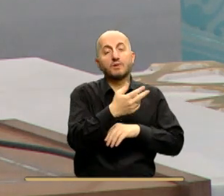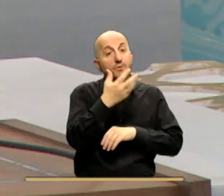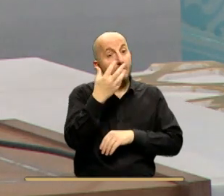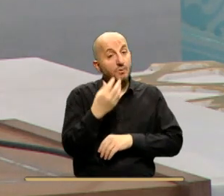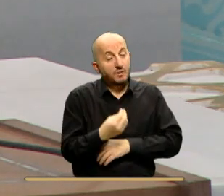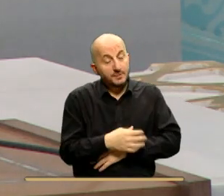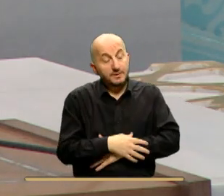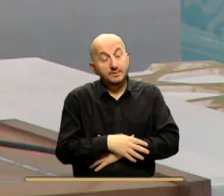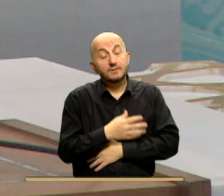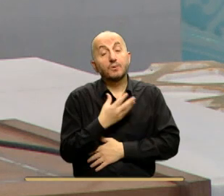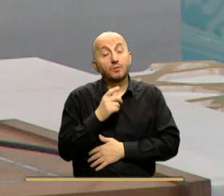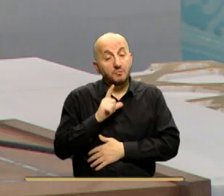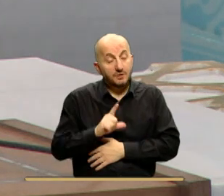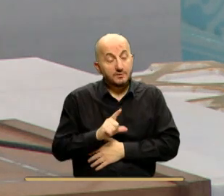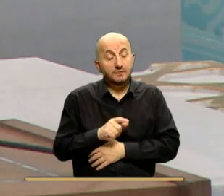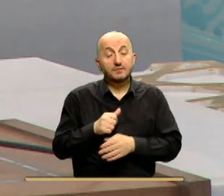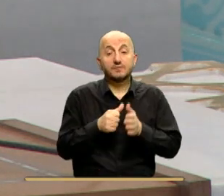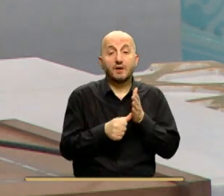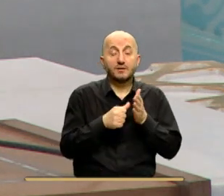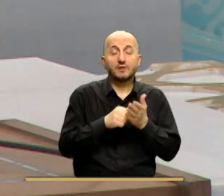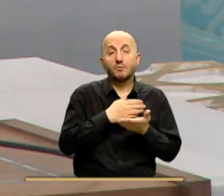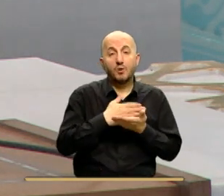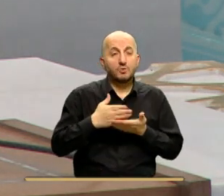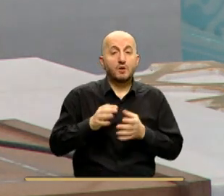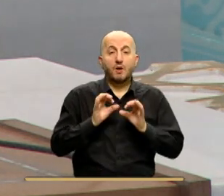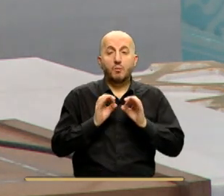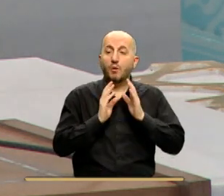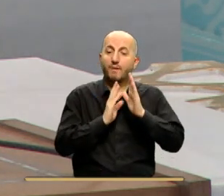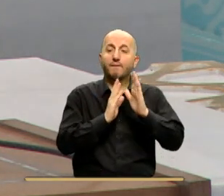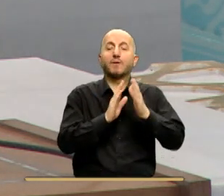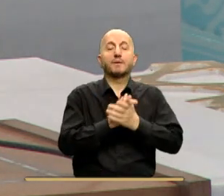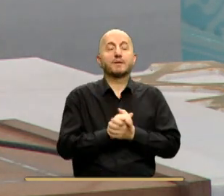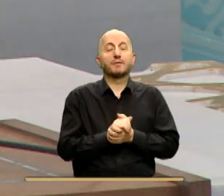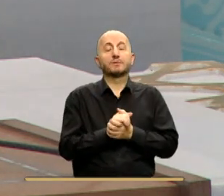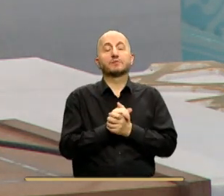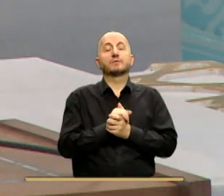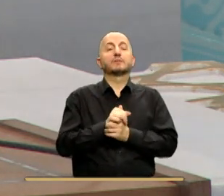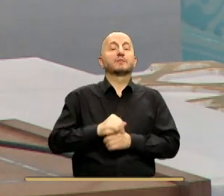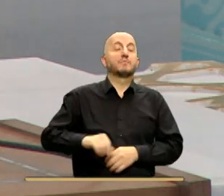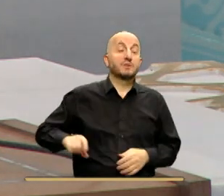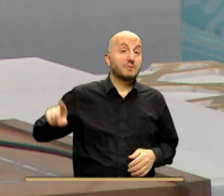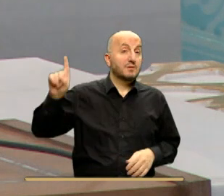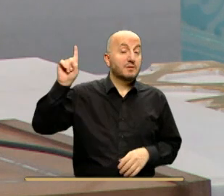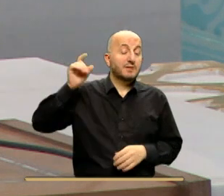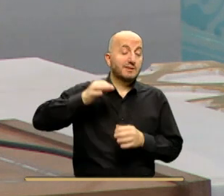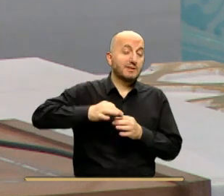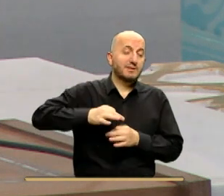olabilir, olmalıdır. Tarih boyunca da böyle devam ede gelmiştir. Yüce Rabbimiz